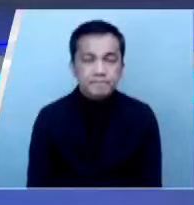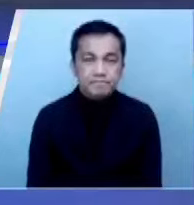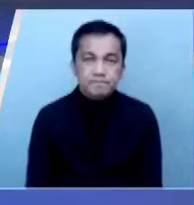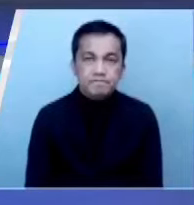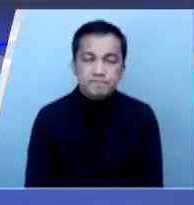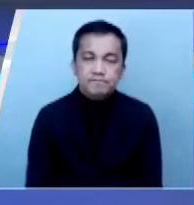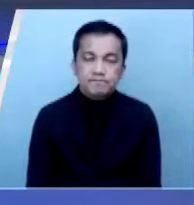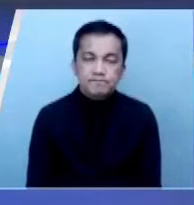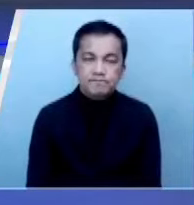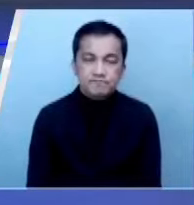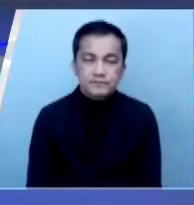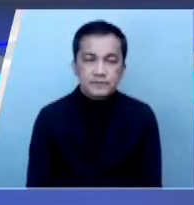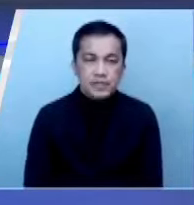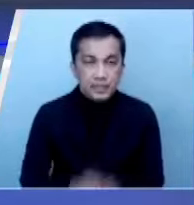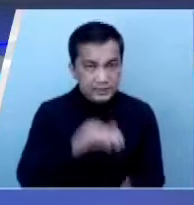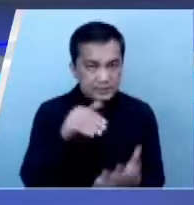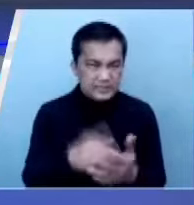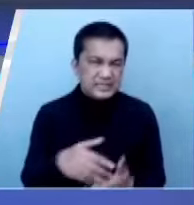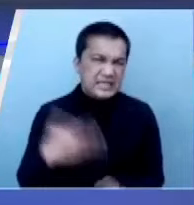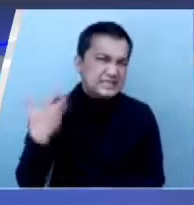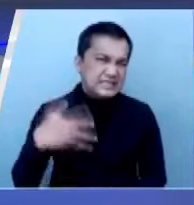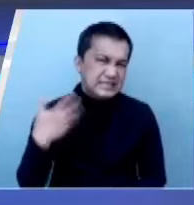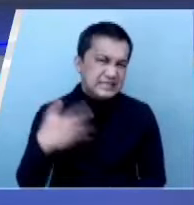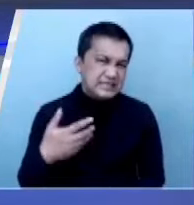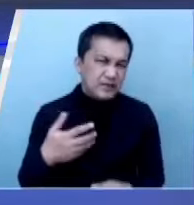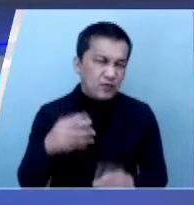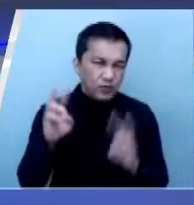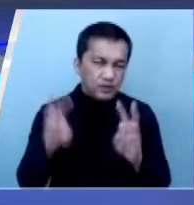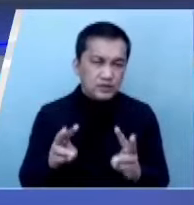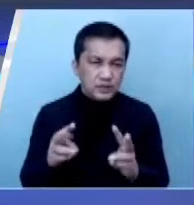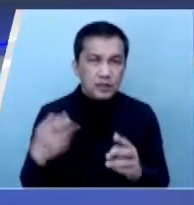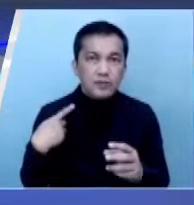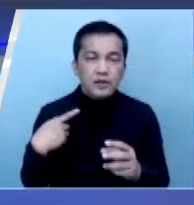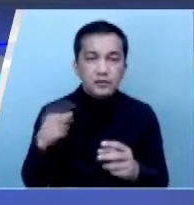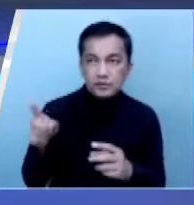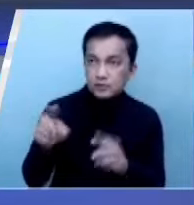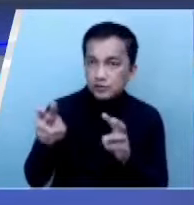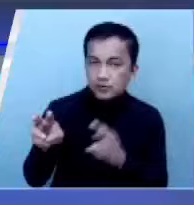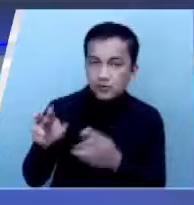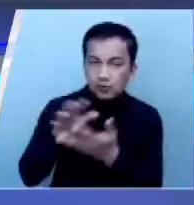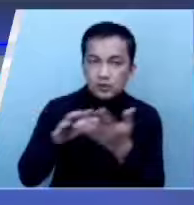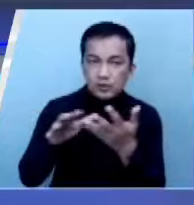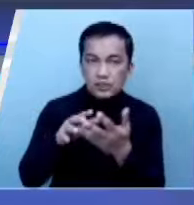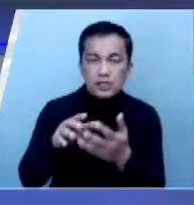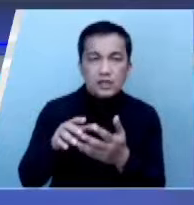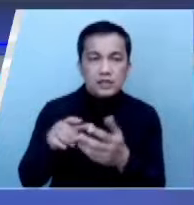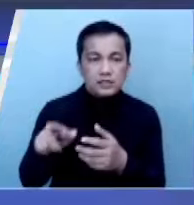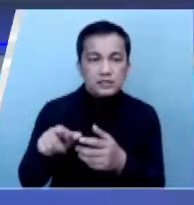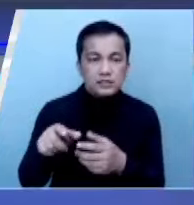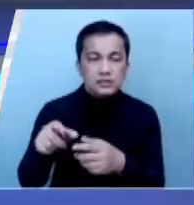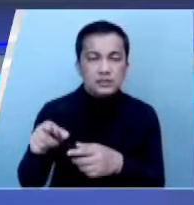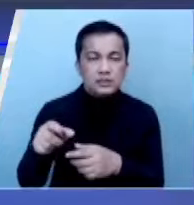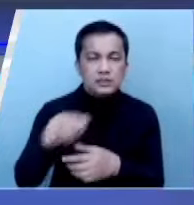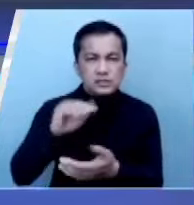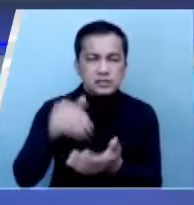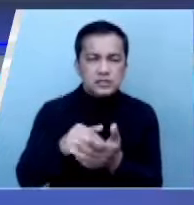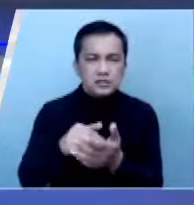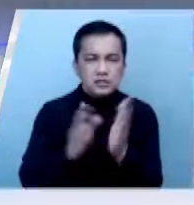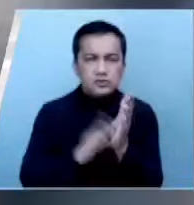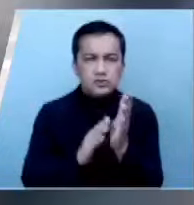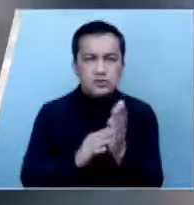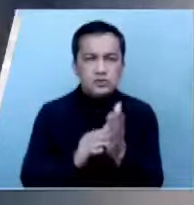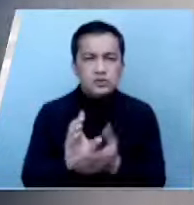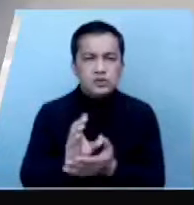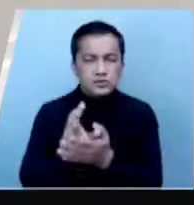Sa gitna po ng napakainit na panahon, may nabuo at namatang umiikot na hangin sa gitna ng isang paaralan sa Zamboanga City nitong